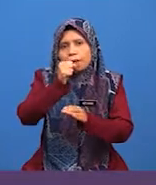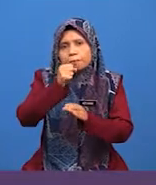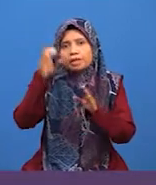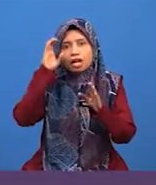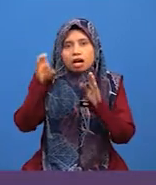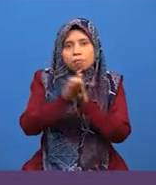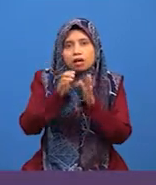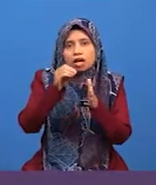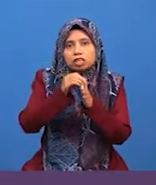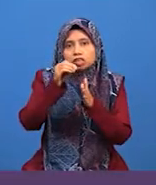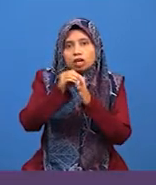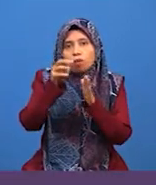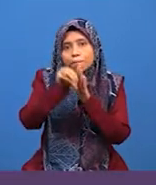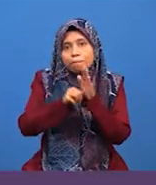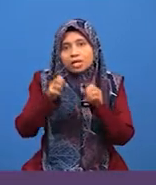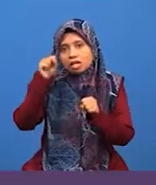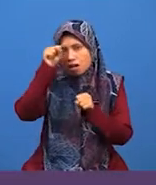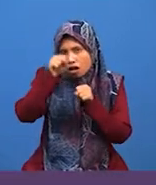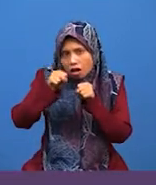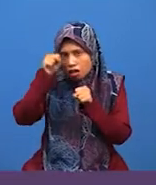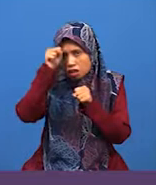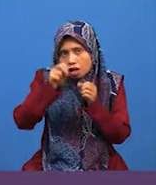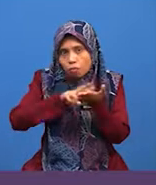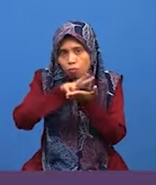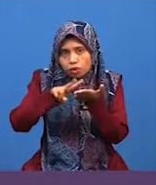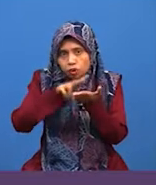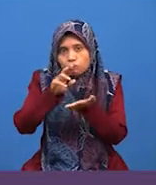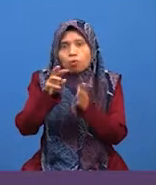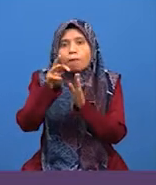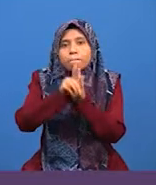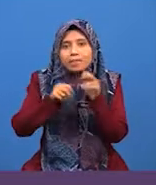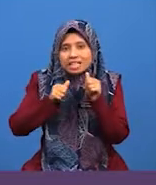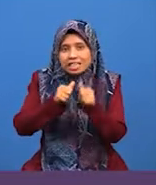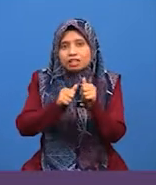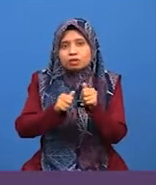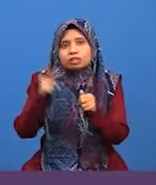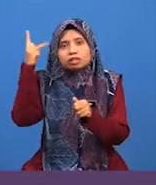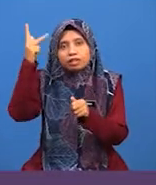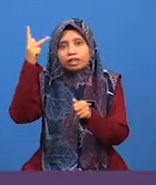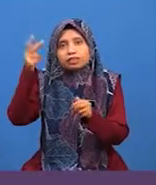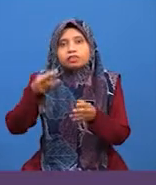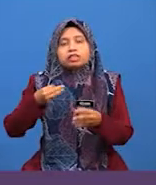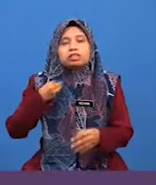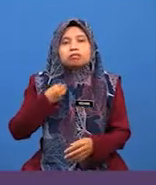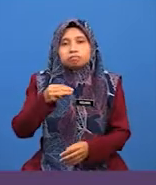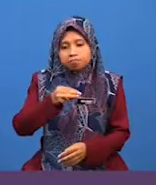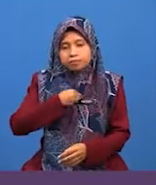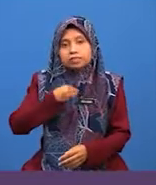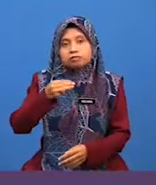gambar atau merakam video mengikut kreativiti masing-masing.